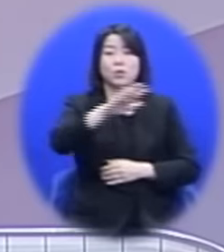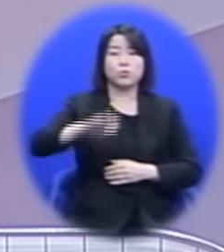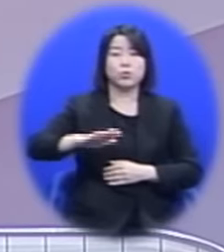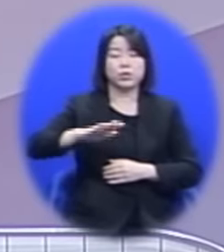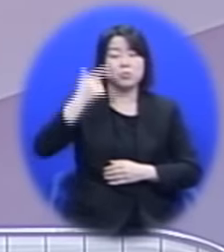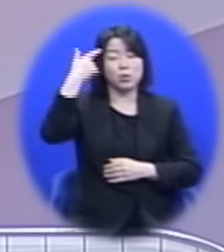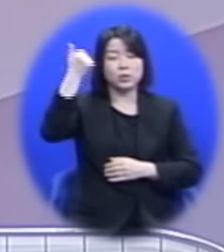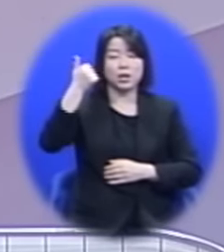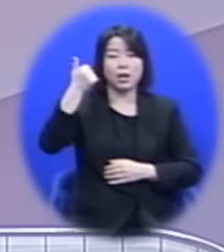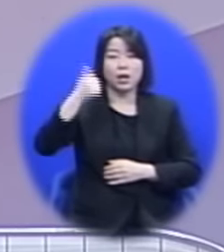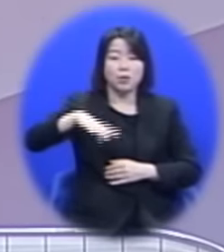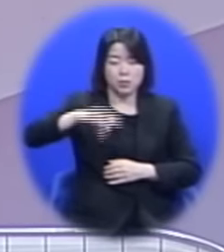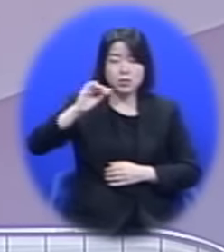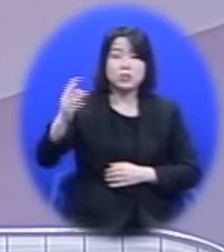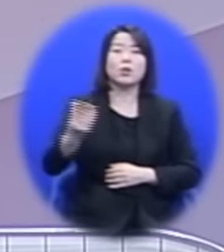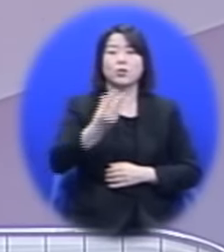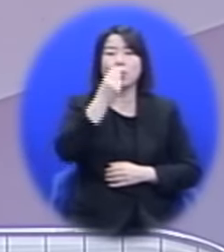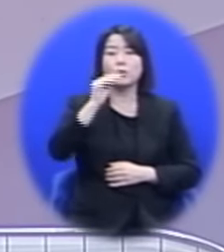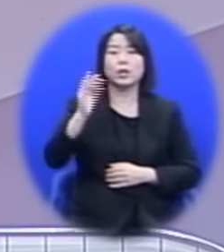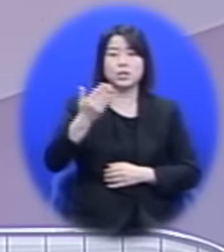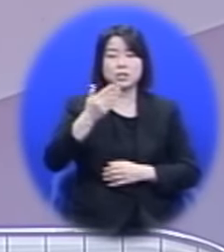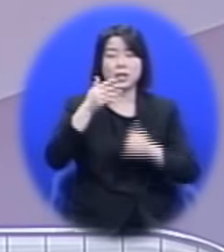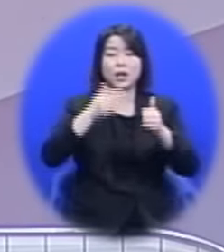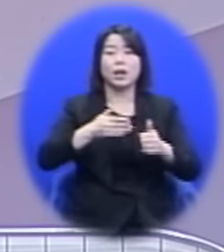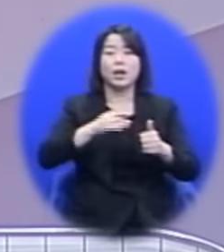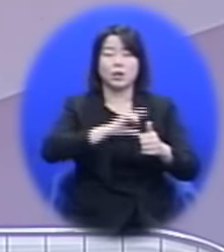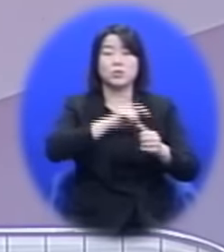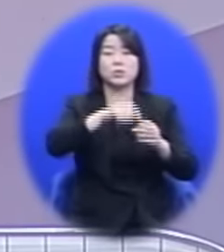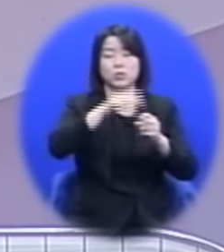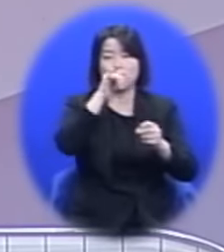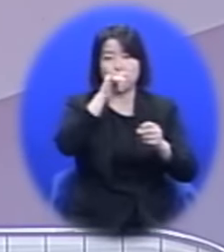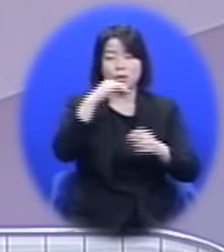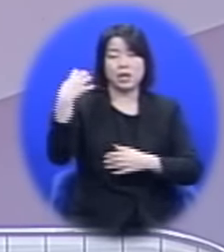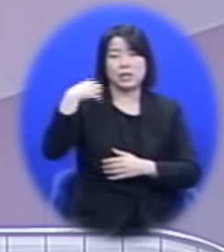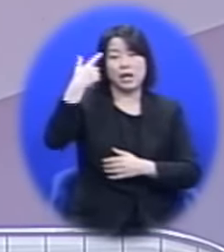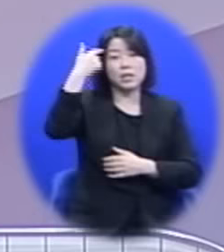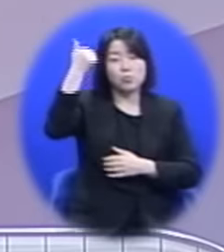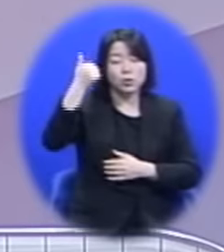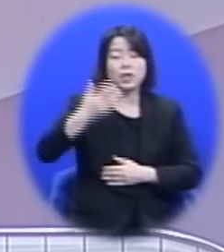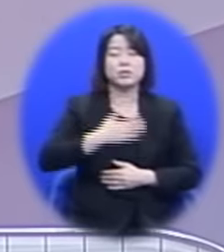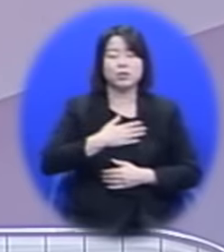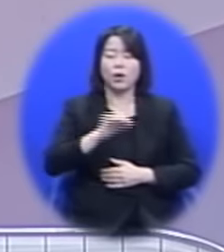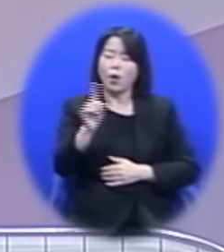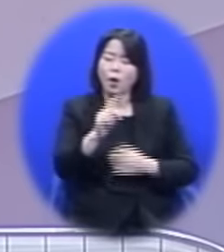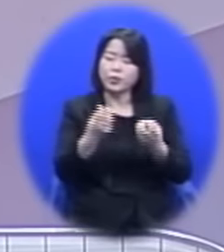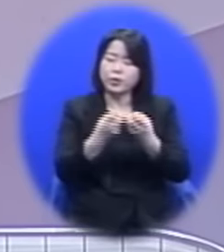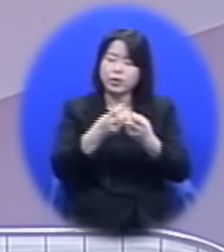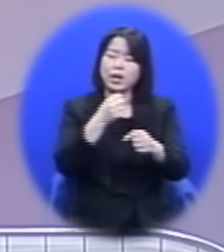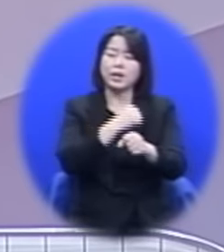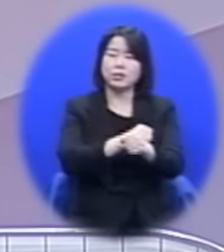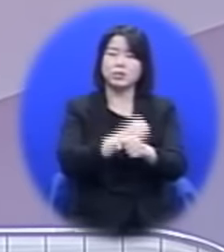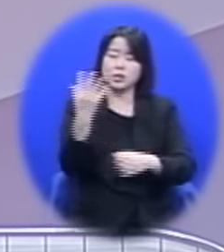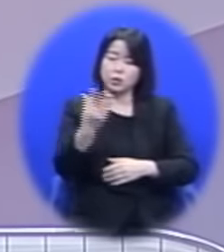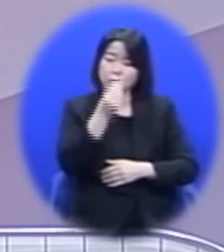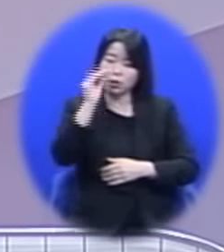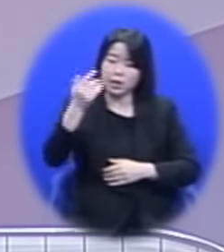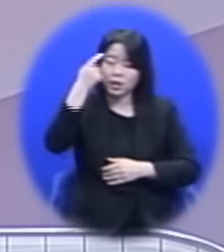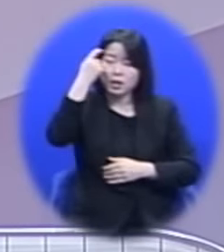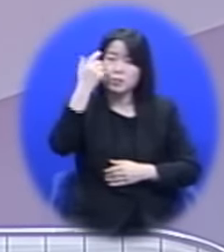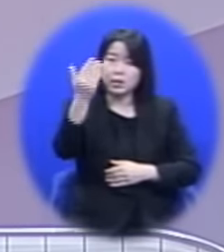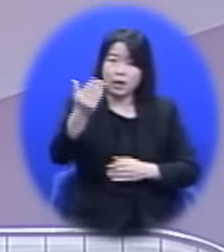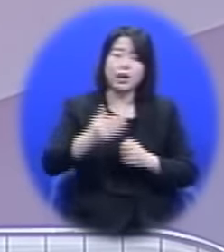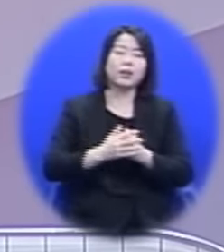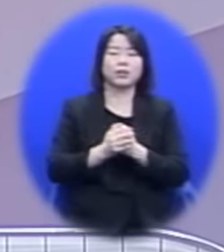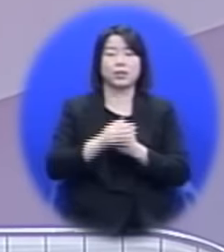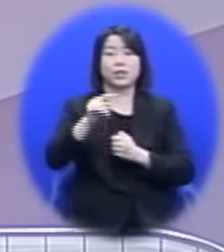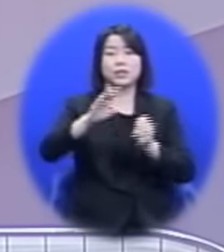기도하자. 하나님, 담임 목사인 저는 어떻게 하는 게 거룩한 것입니까? 그때 하나님께서